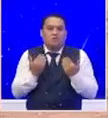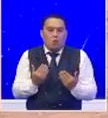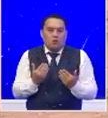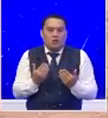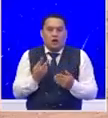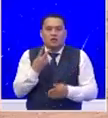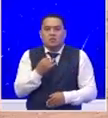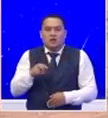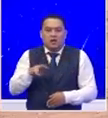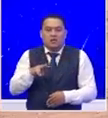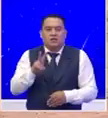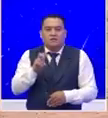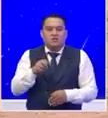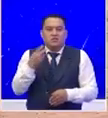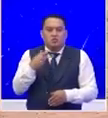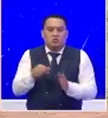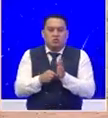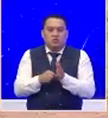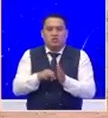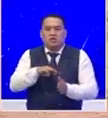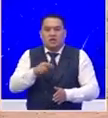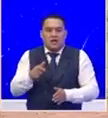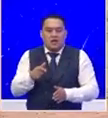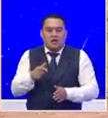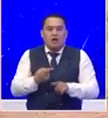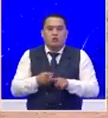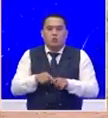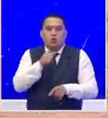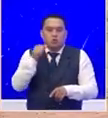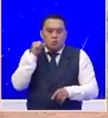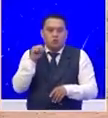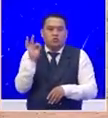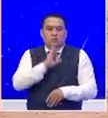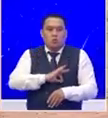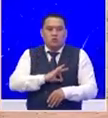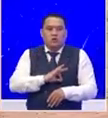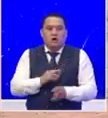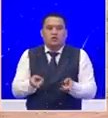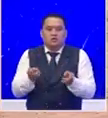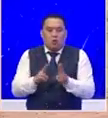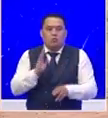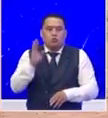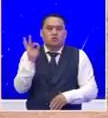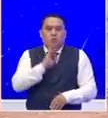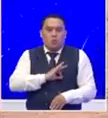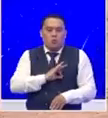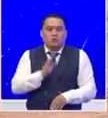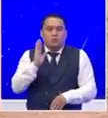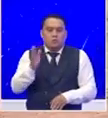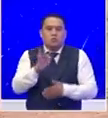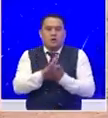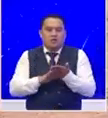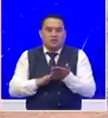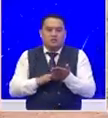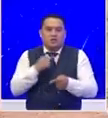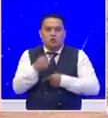составляет 1 миллиард 244 миллиона тенге, из которых в том году освоено более 300 миллионов. Оставшаяся сумма будет освоена и осваивается